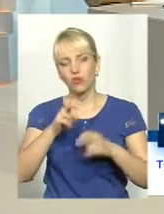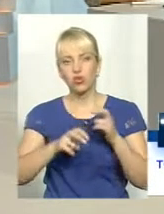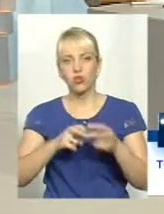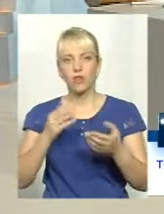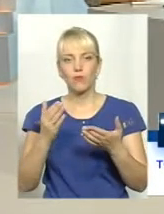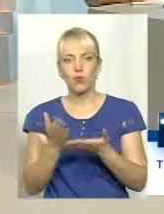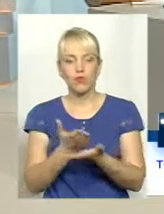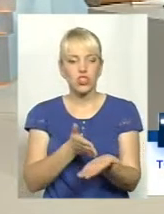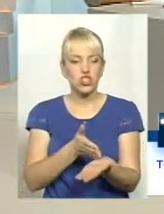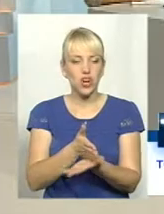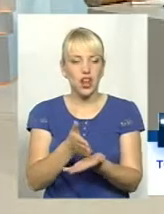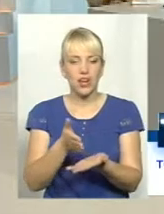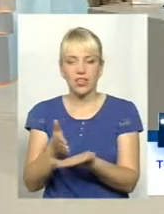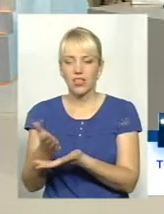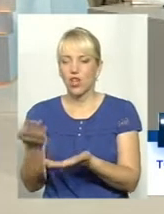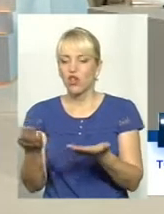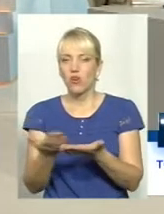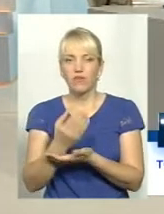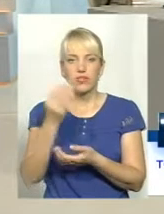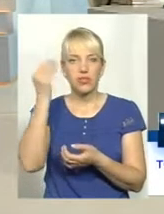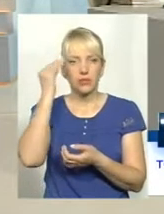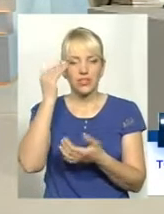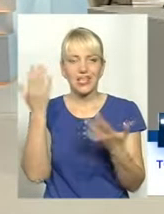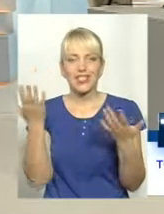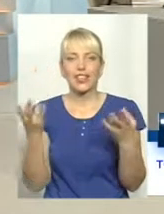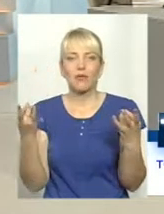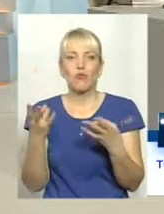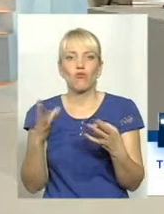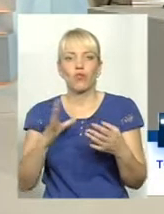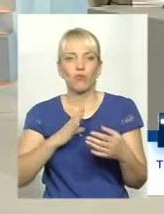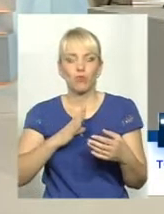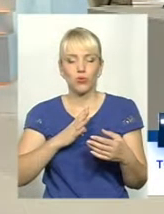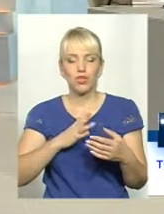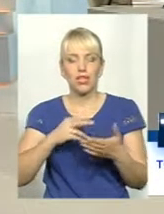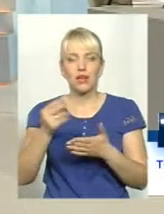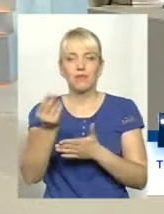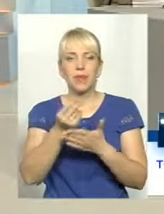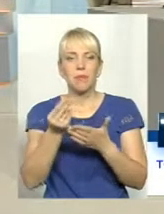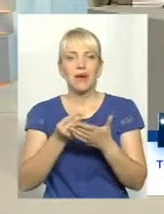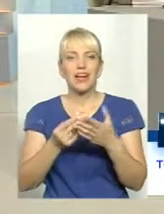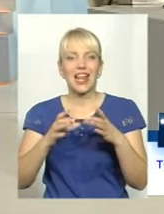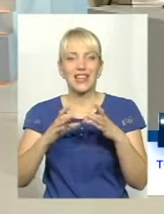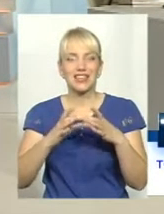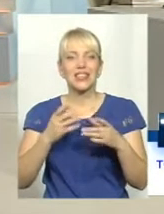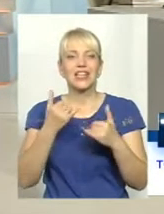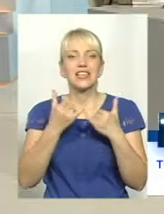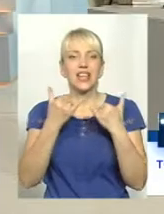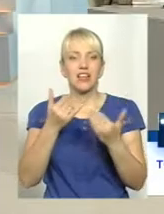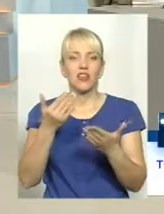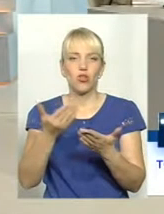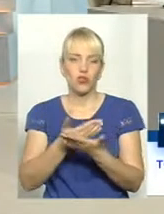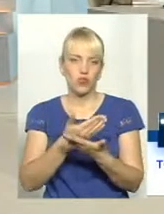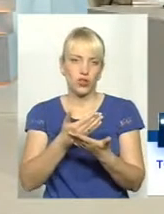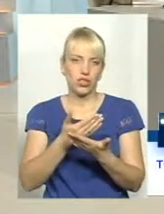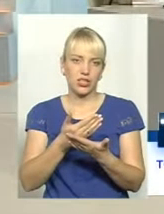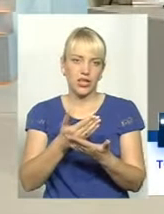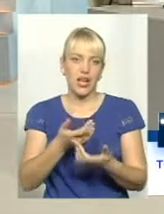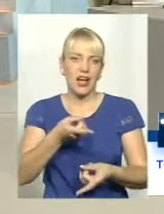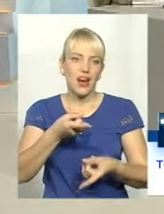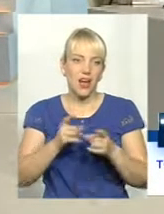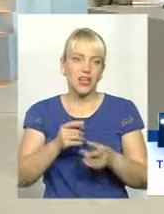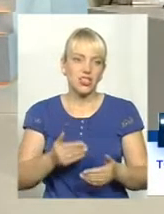край раніше, наростали кризові явища і занепад. Загалом регіон вважався депресивним. Ми 15